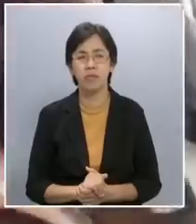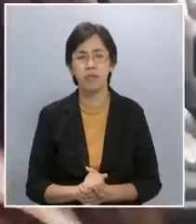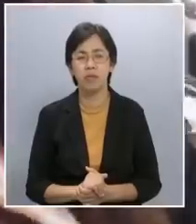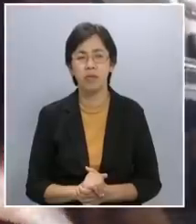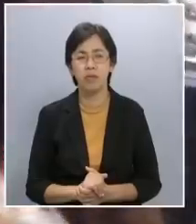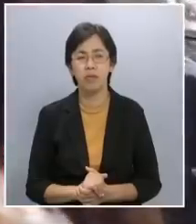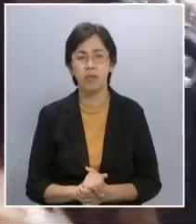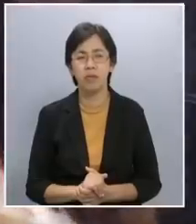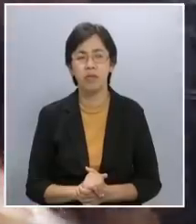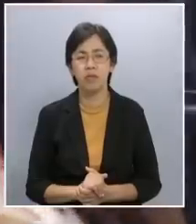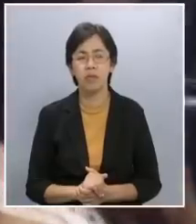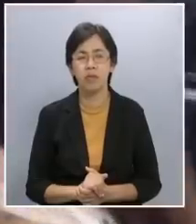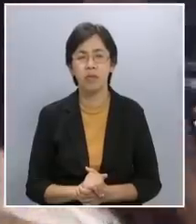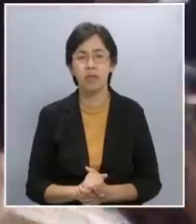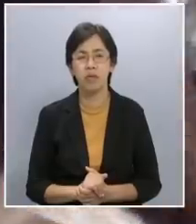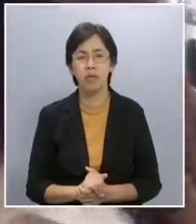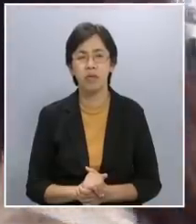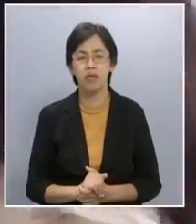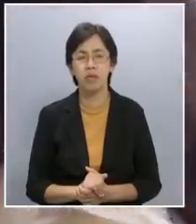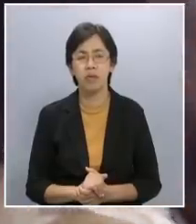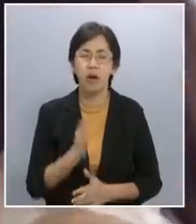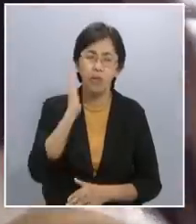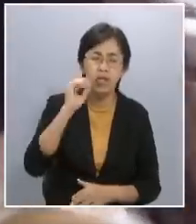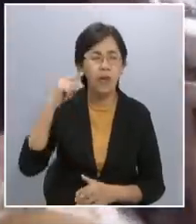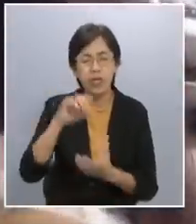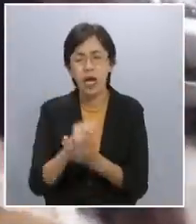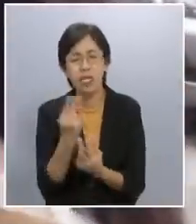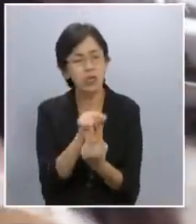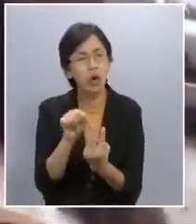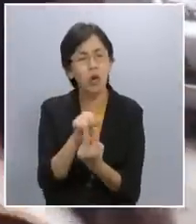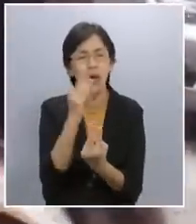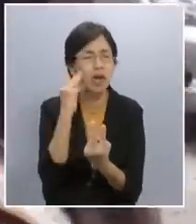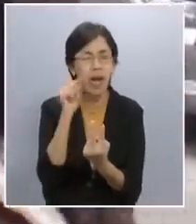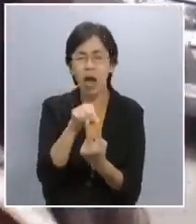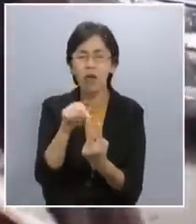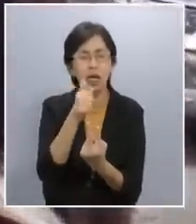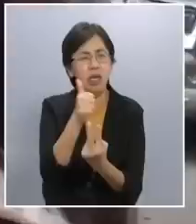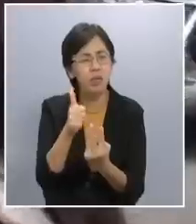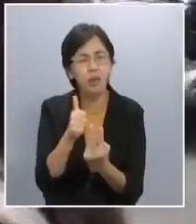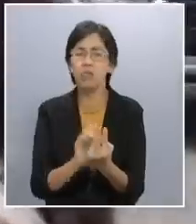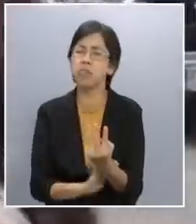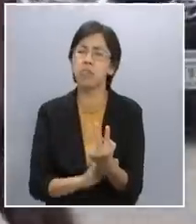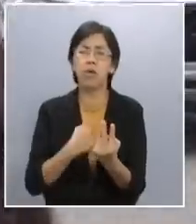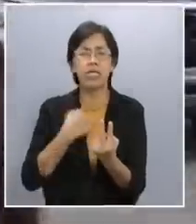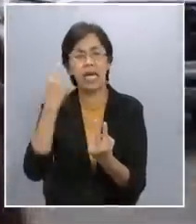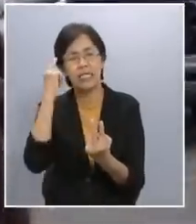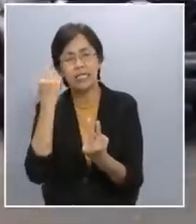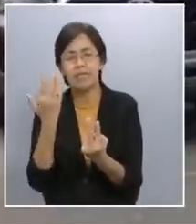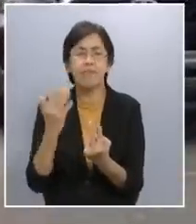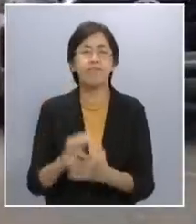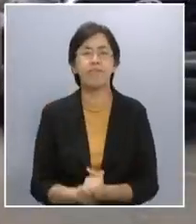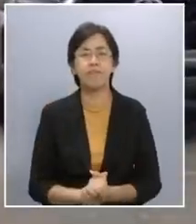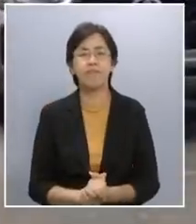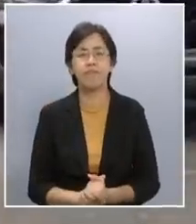ก็สนิทค่ะสนิททั้งสามีทั้งภรรยานะคะน่ารักทั้งคู่นะคะแต่เรื่องลึกๆกับพี่ไม่รู้นะ ในส่วนตัวเ